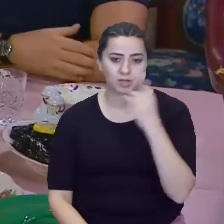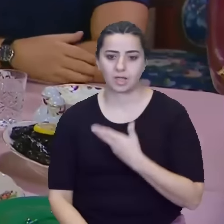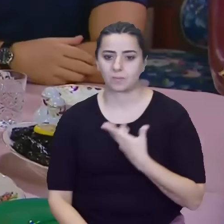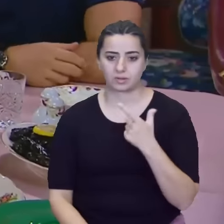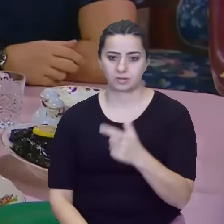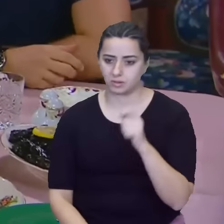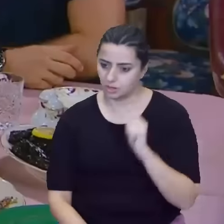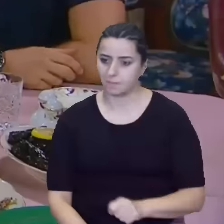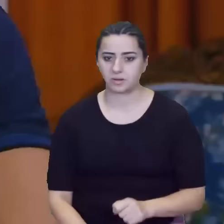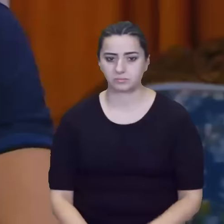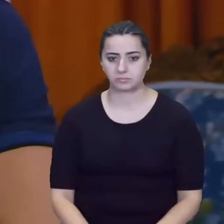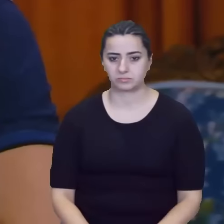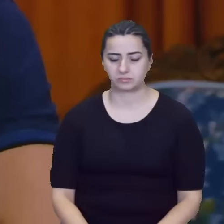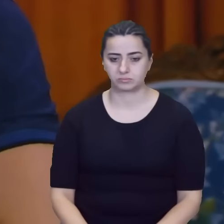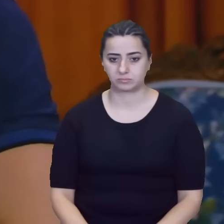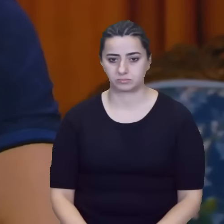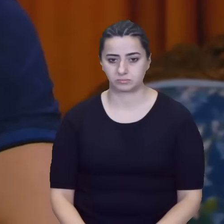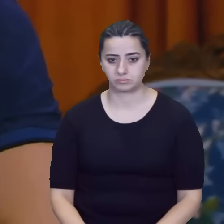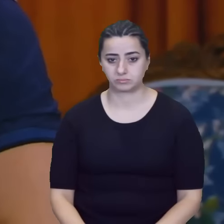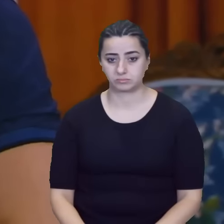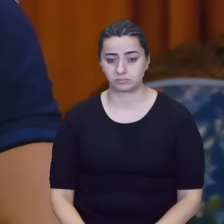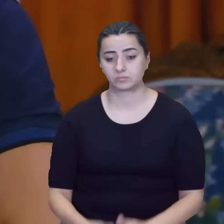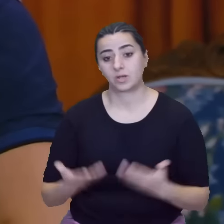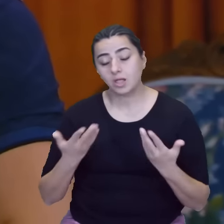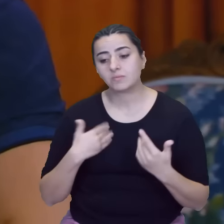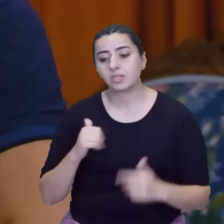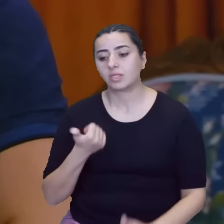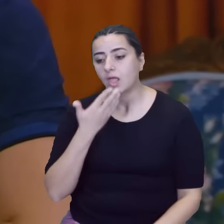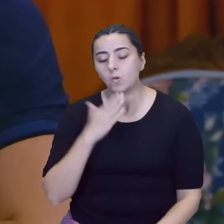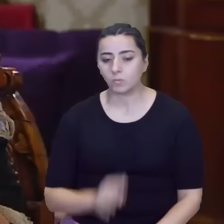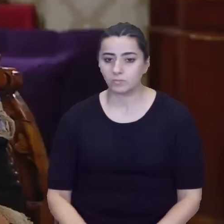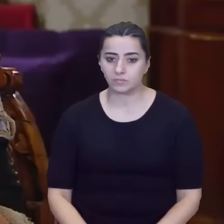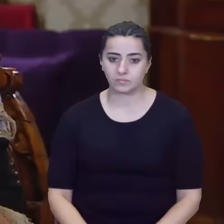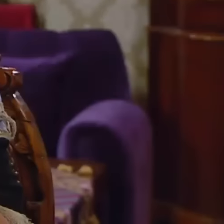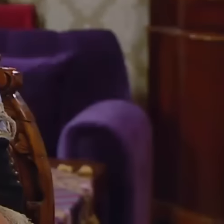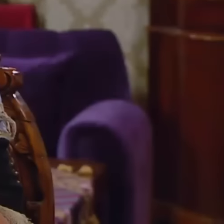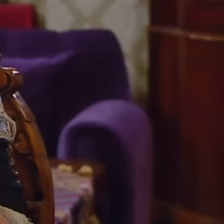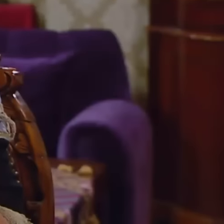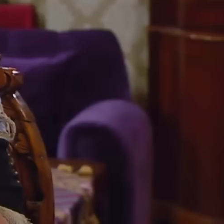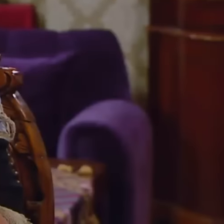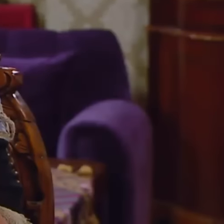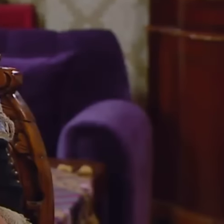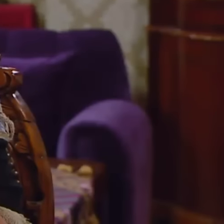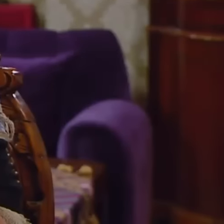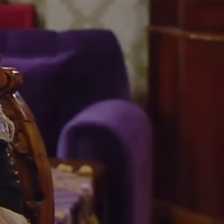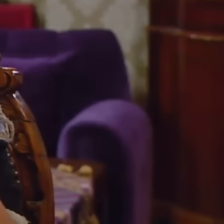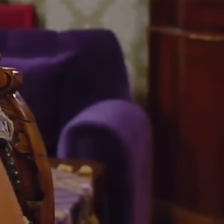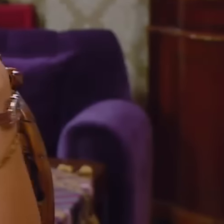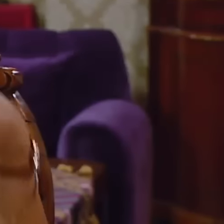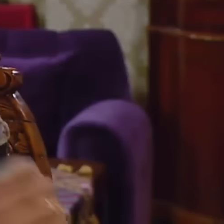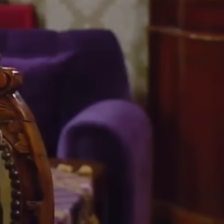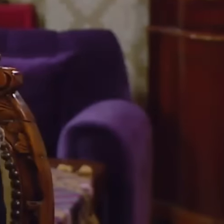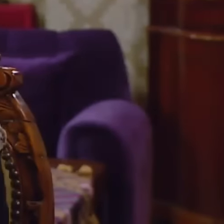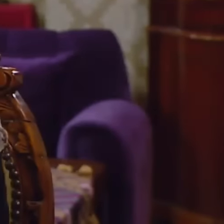derdim. Yapardım yani ben bunu. Ama tabii o kadar kıymetimiz yokmuş demek ki. Masada salata, yoğurt, dolma,